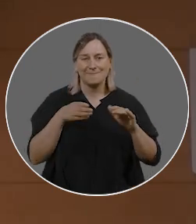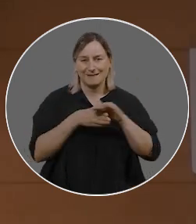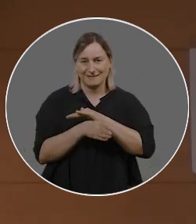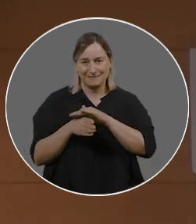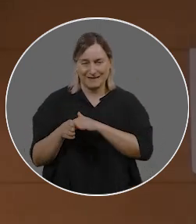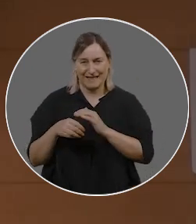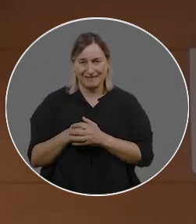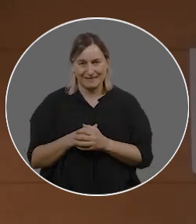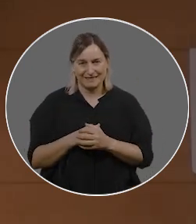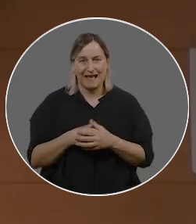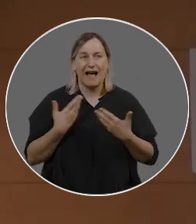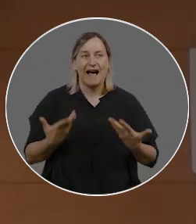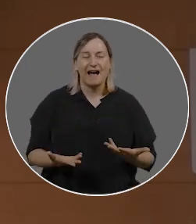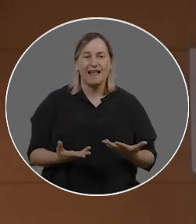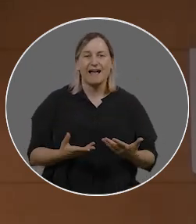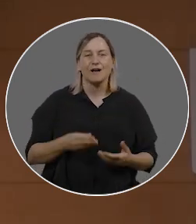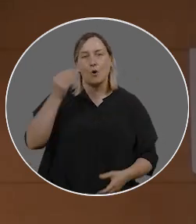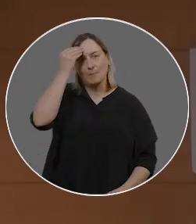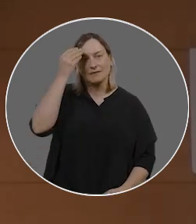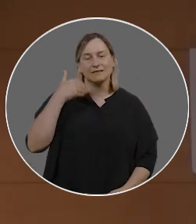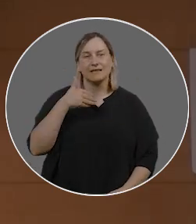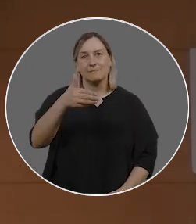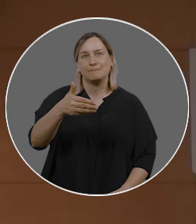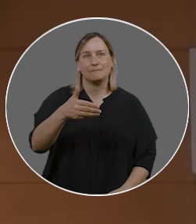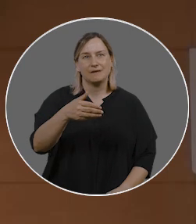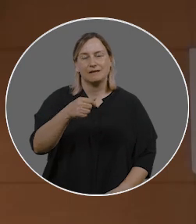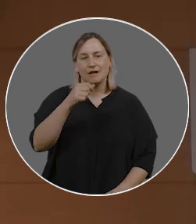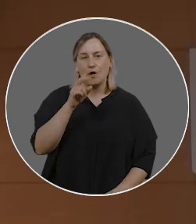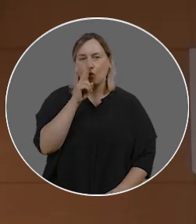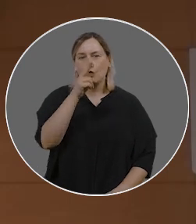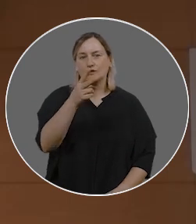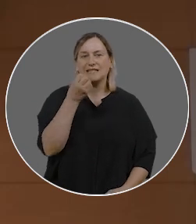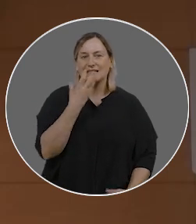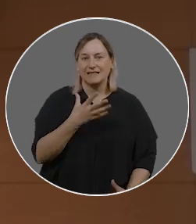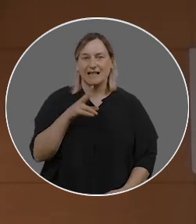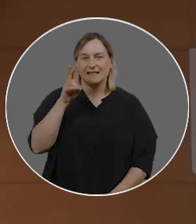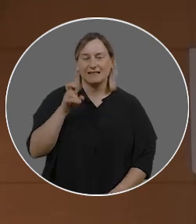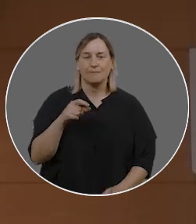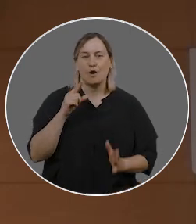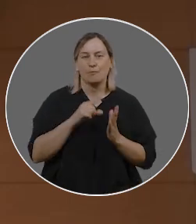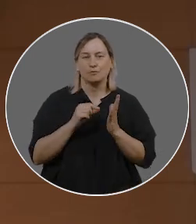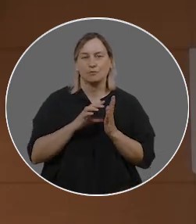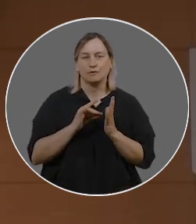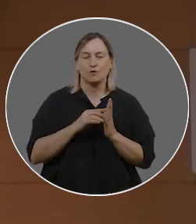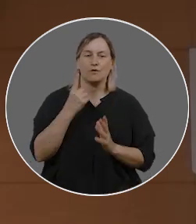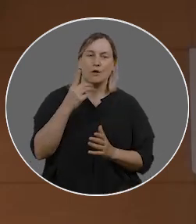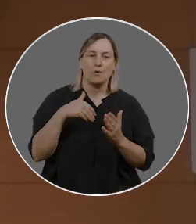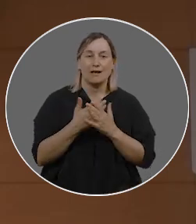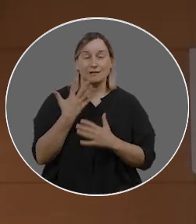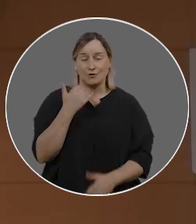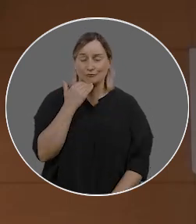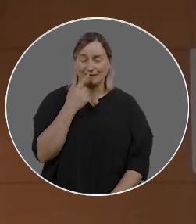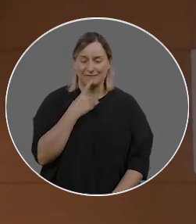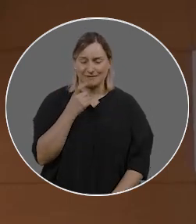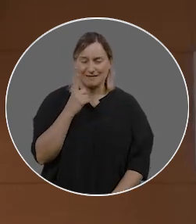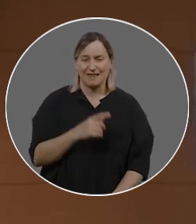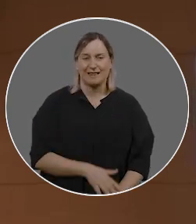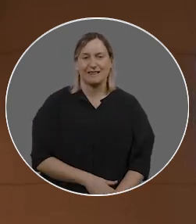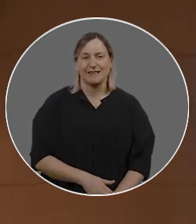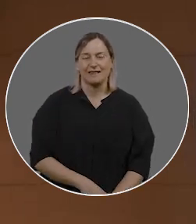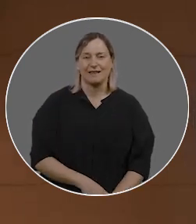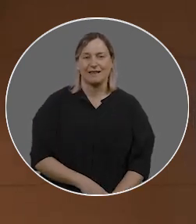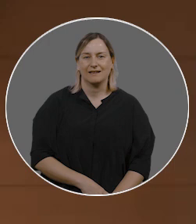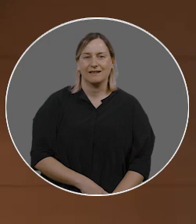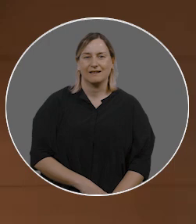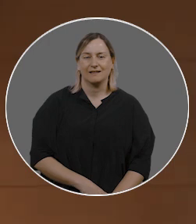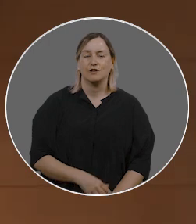d'accessibilitat ara i com penseu que estarem d'aquí a 2 anys amb una puntuació de l'1 al 5. És difícil, això? O sigui,